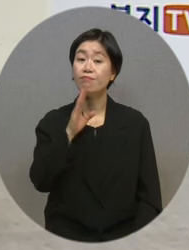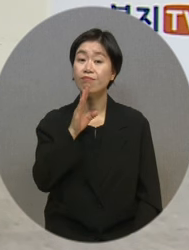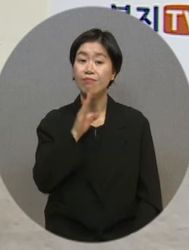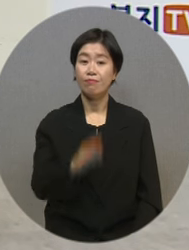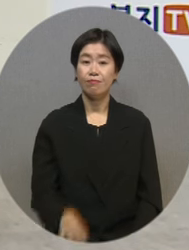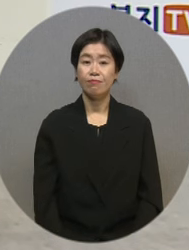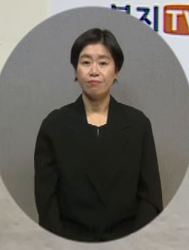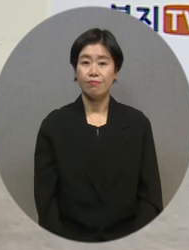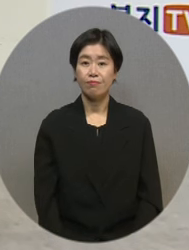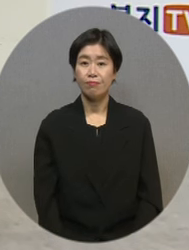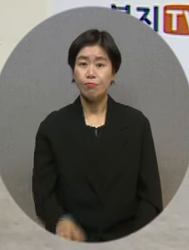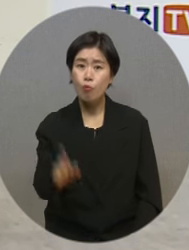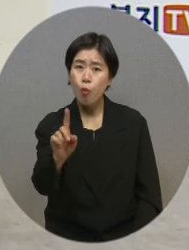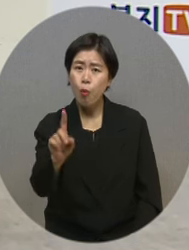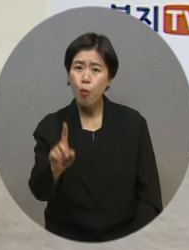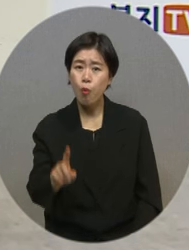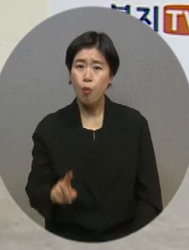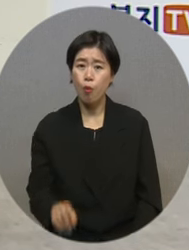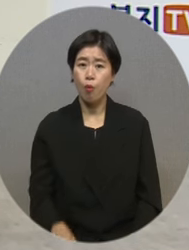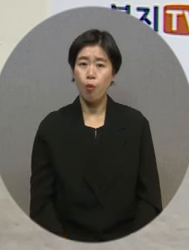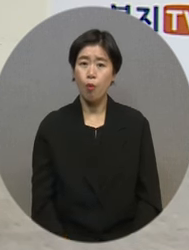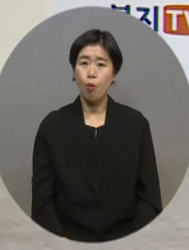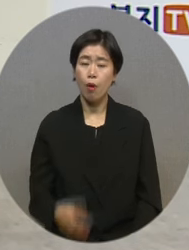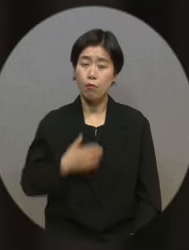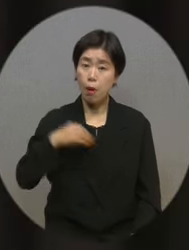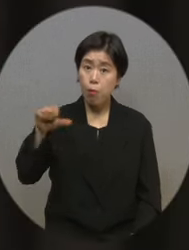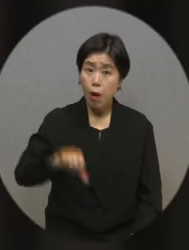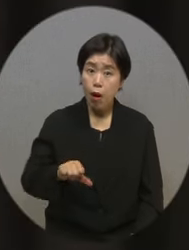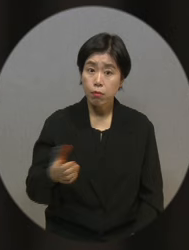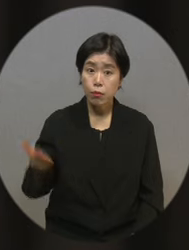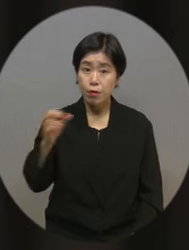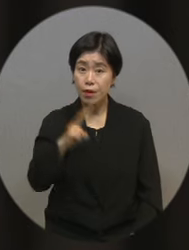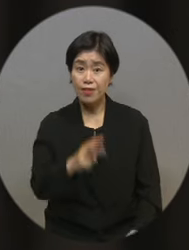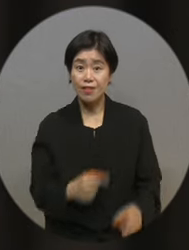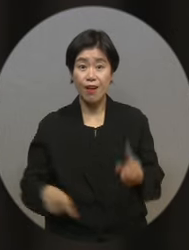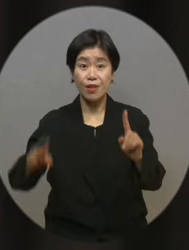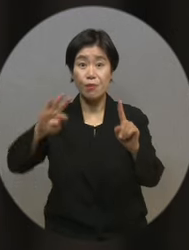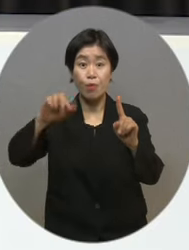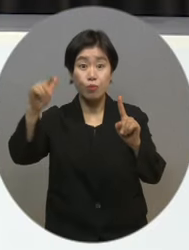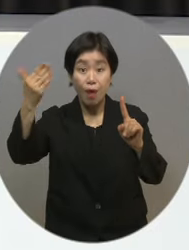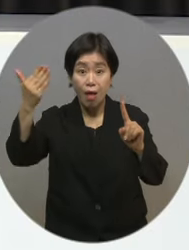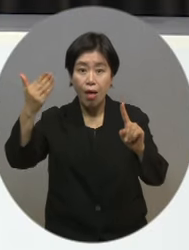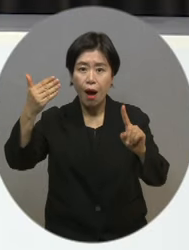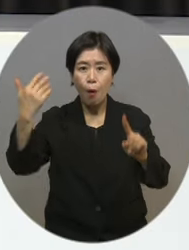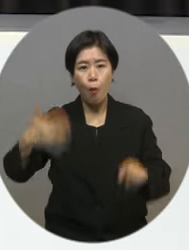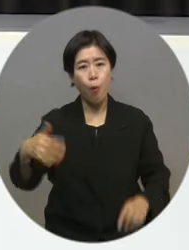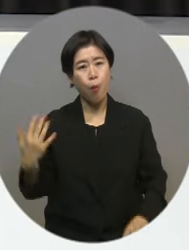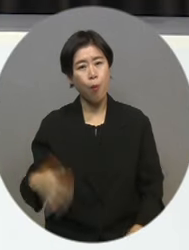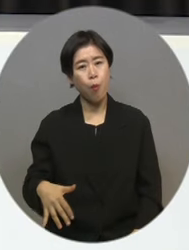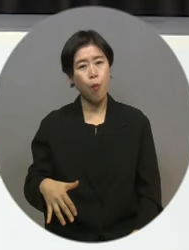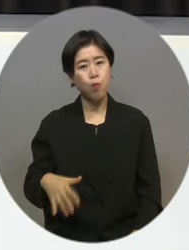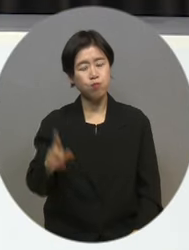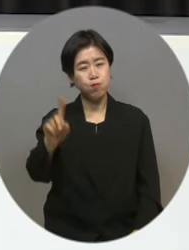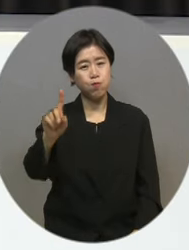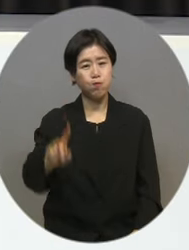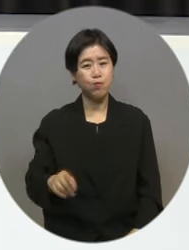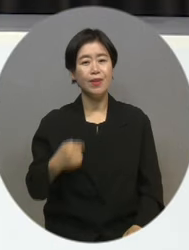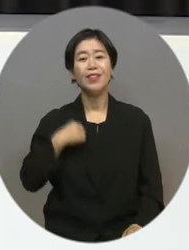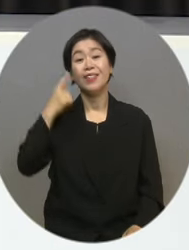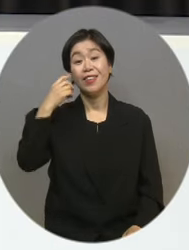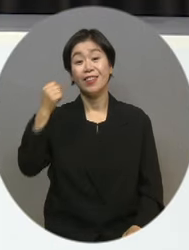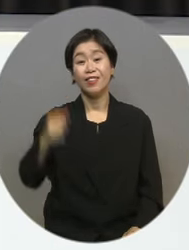들었죠. 이게 뭔 일이대? 뭐 이런 일이 있을까? 이런 생각이 오, 들었는데, 진짜 1번이 된 거예요.